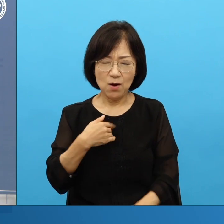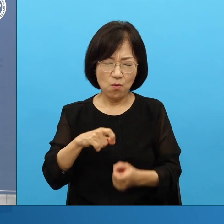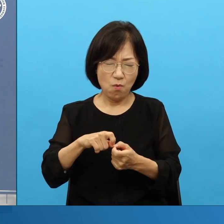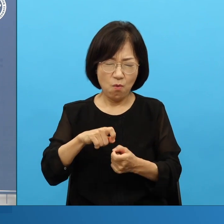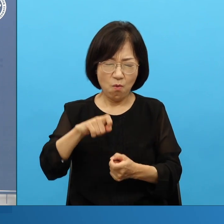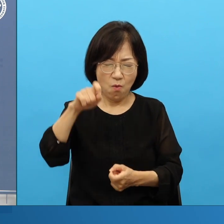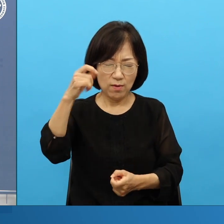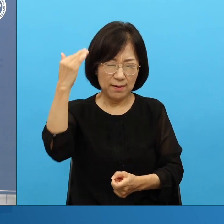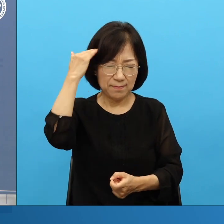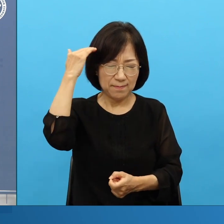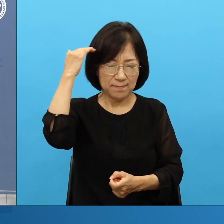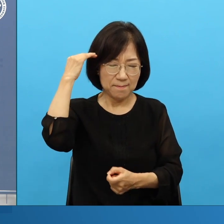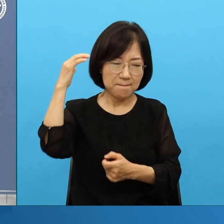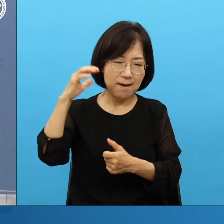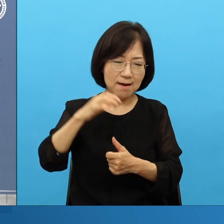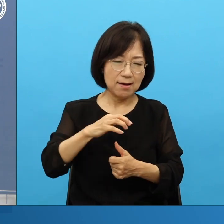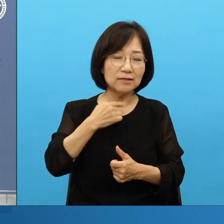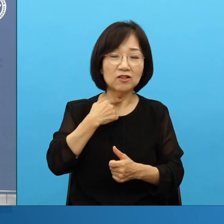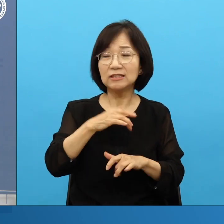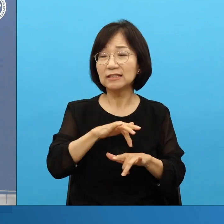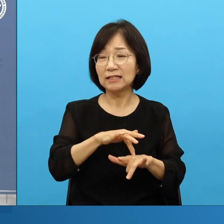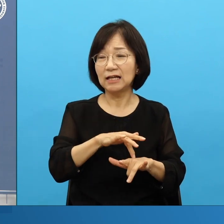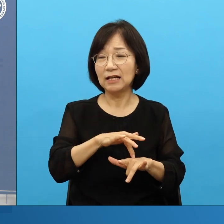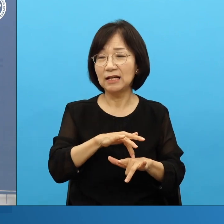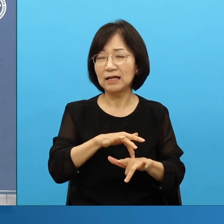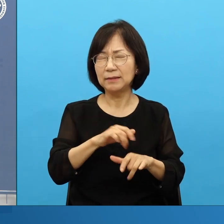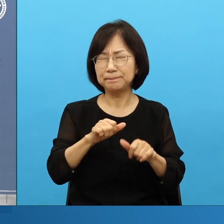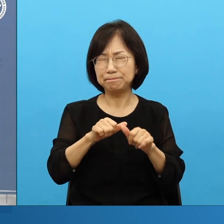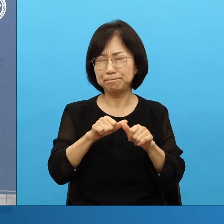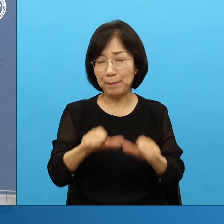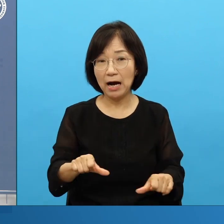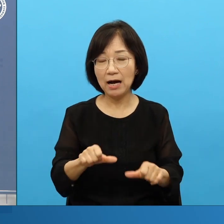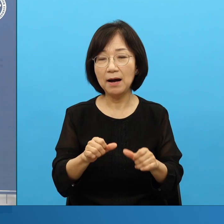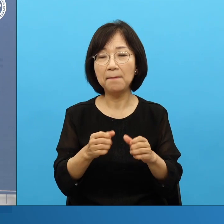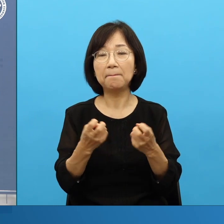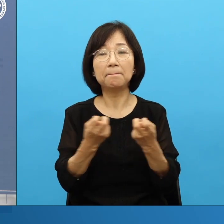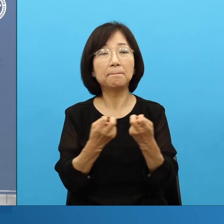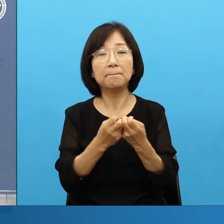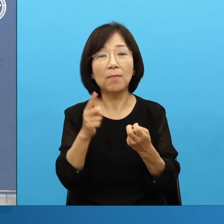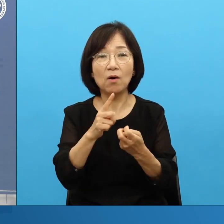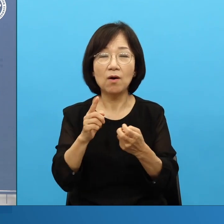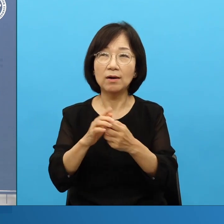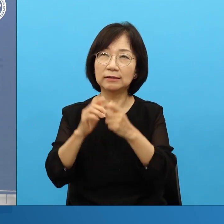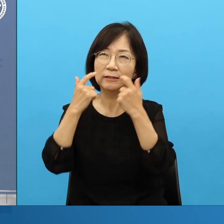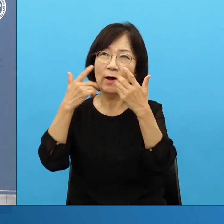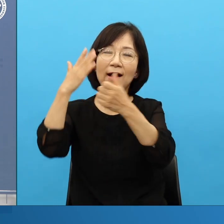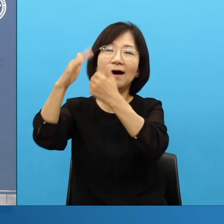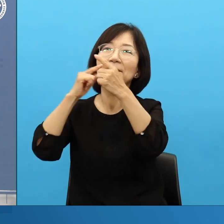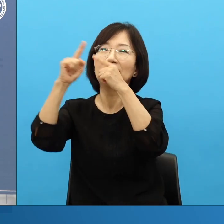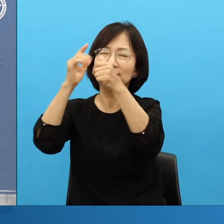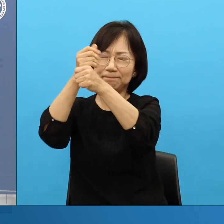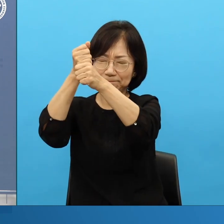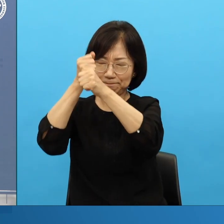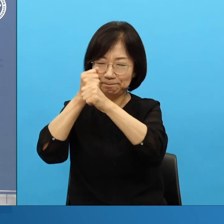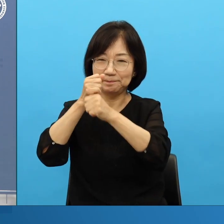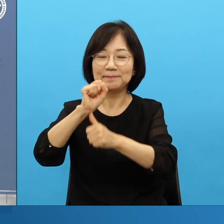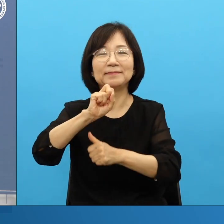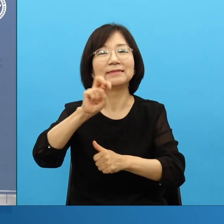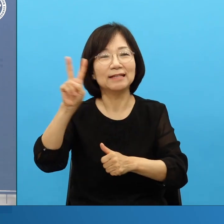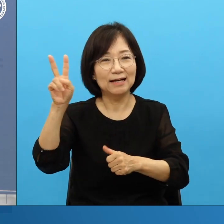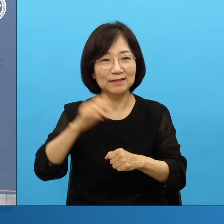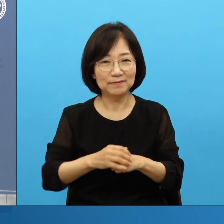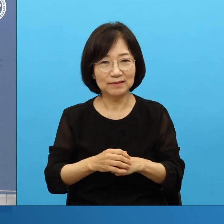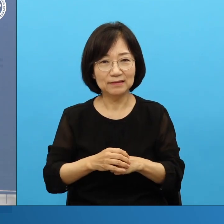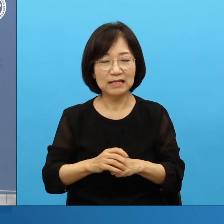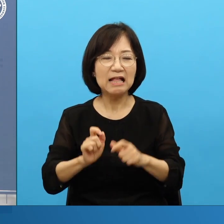knees 그래야 only 그 when you hold 성은 on to the words of 파괴된다 이 God. 말이에요. Only then will that 그렇죠? stronghold be destroyed. 대부분 사람이 거짓말 남편 때문에 아닙니다. But many people are lying. They say,